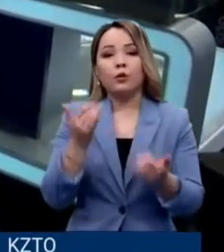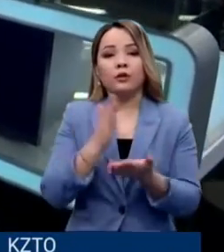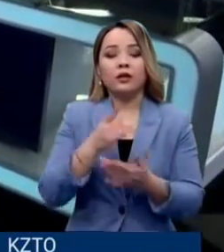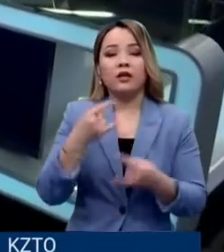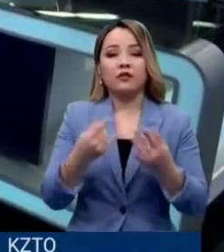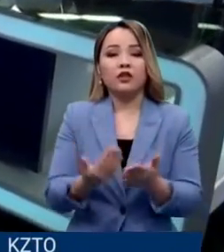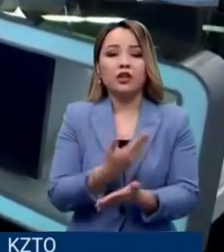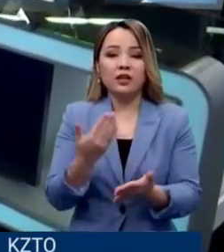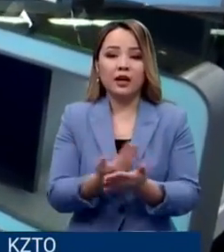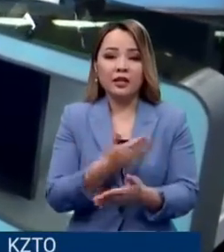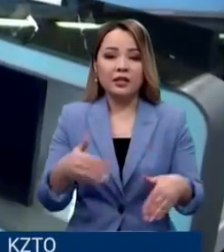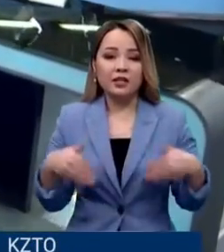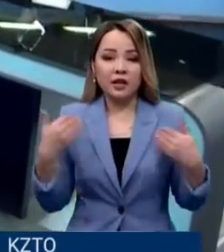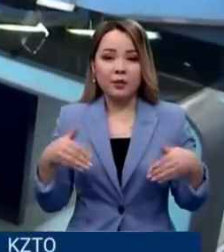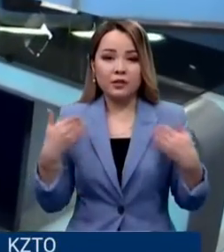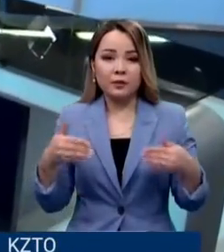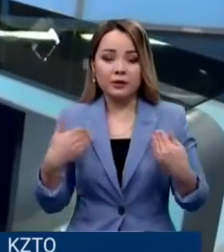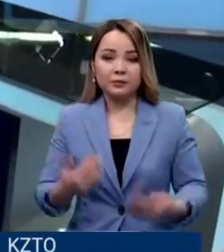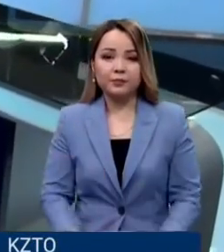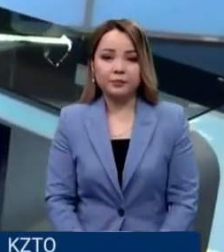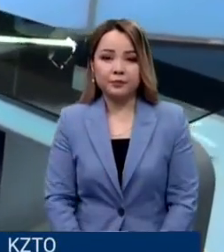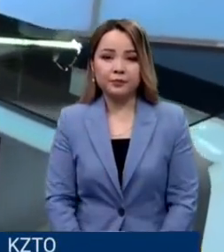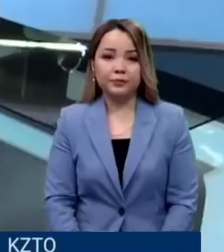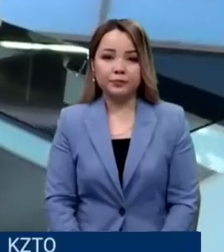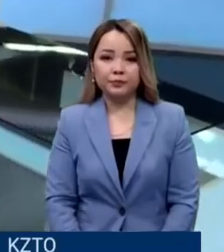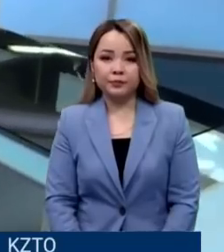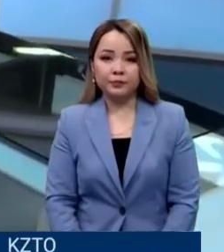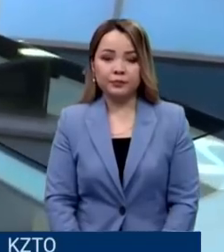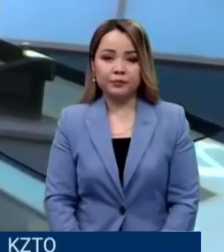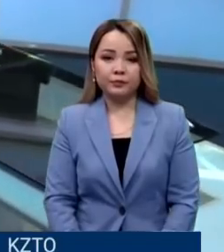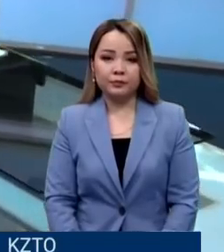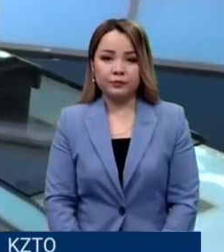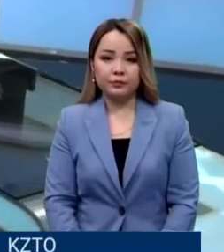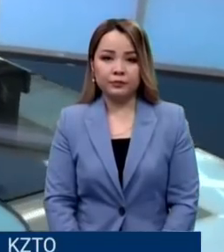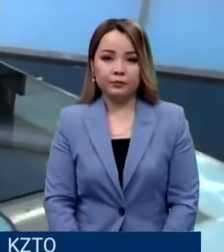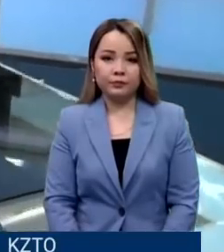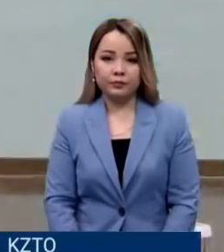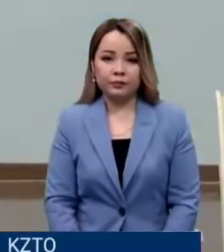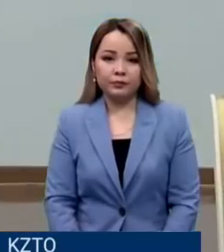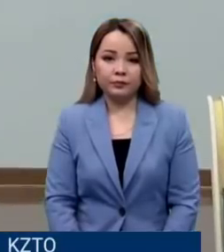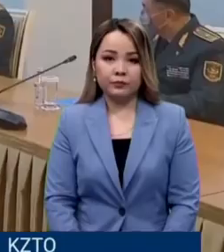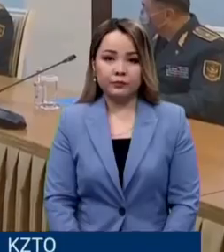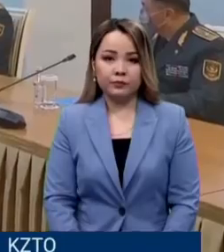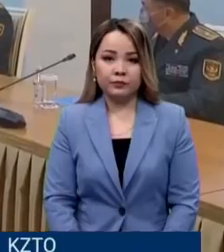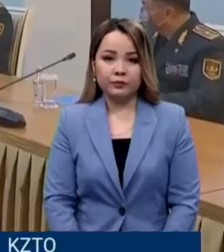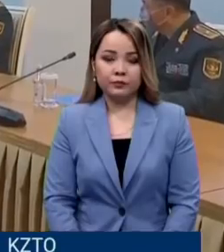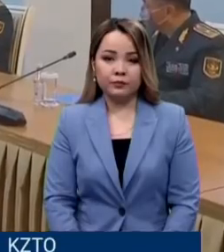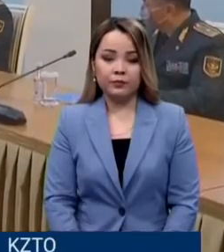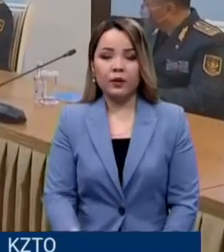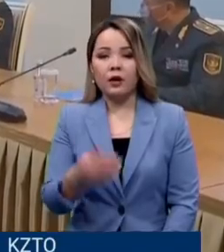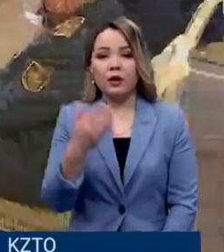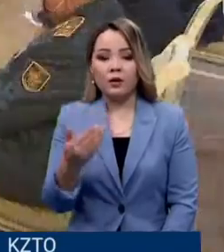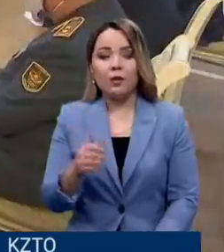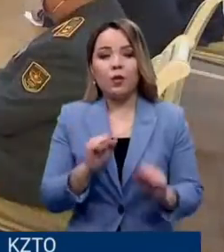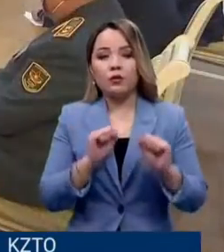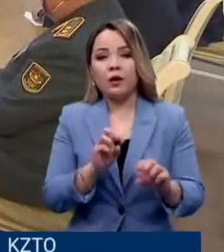жаңалықтарымен алдарыңызда Қайырбек Баймырза, Сурда аудармада Шырын Құжбанова, Әуелі Әлқисса. Экс қорғаныс министрі